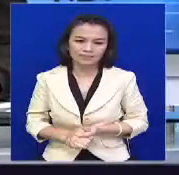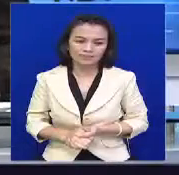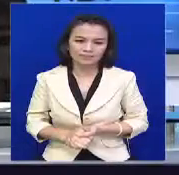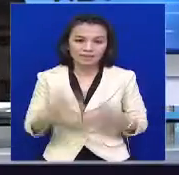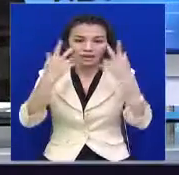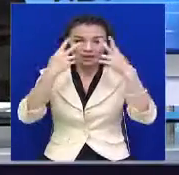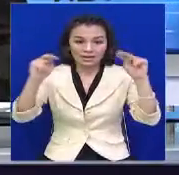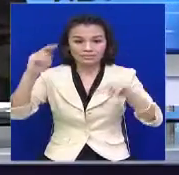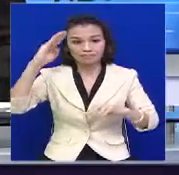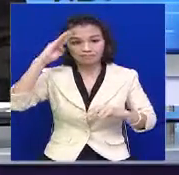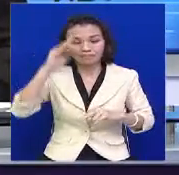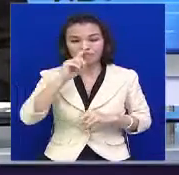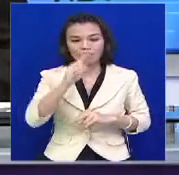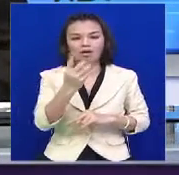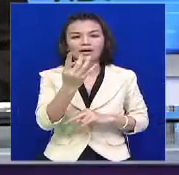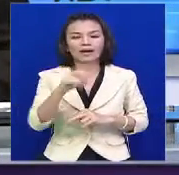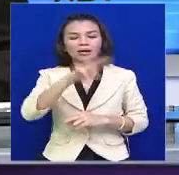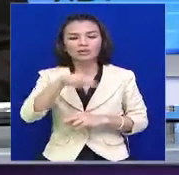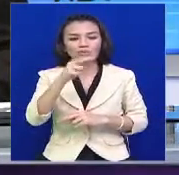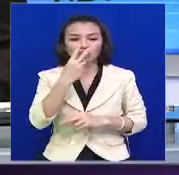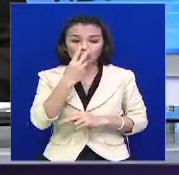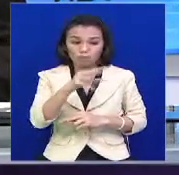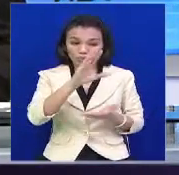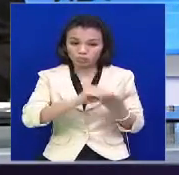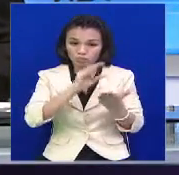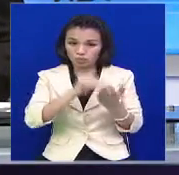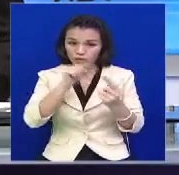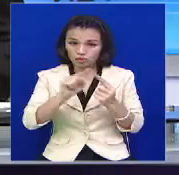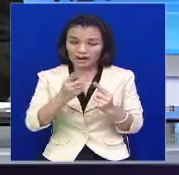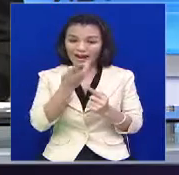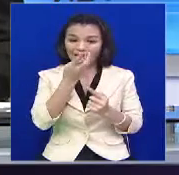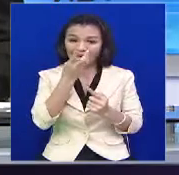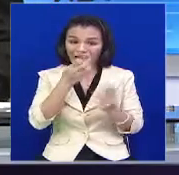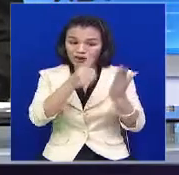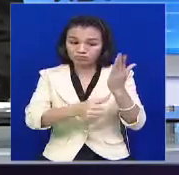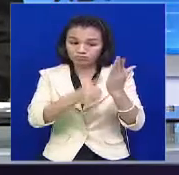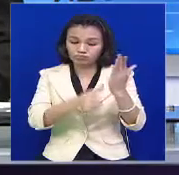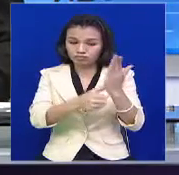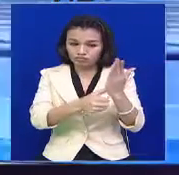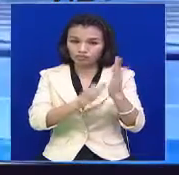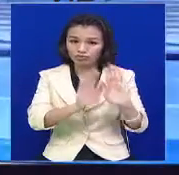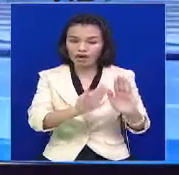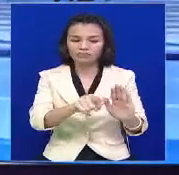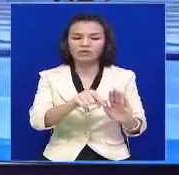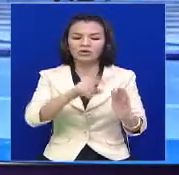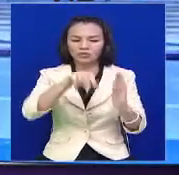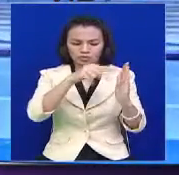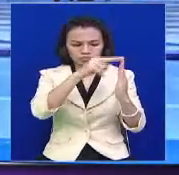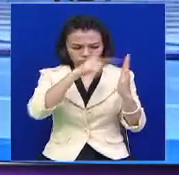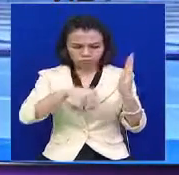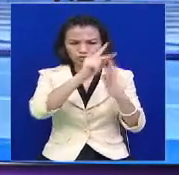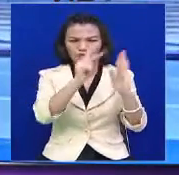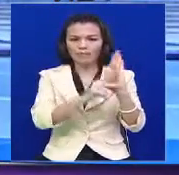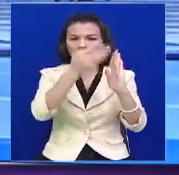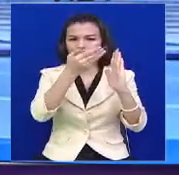นายกรัฐมนตรีสั่งการเร่งรัฐไตรสวนคดีทุจริตโครงการรับจำนำข้าวให้แล้วเสร็จโดยเร็วนะคะโดยให้ยึดกรอบของกฎหมาย